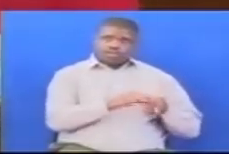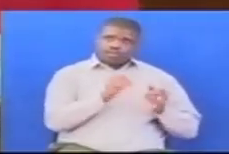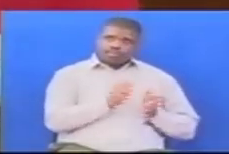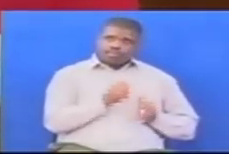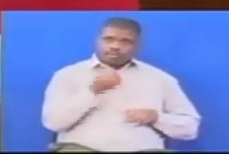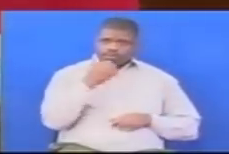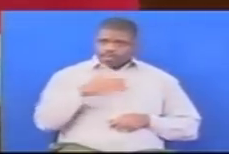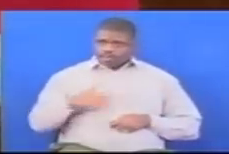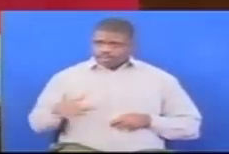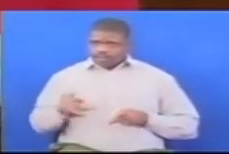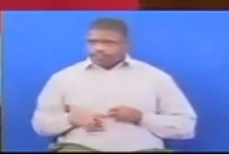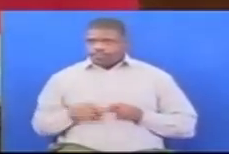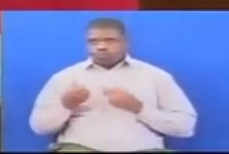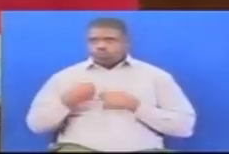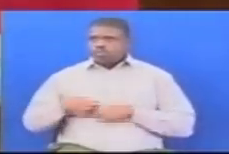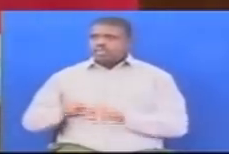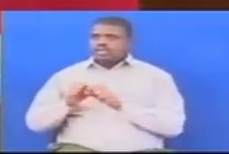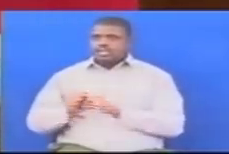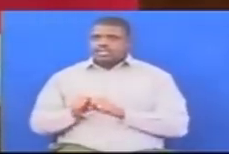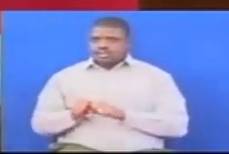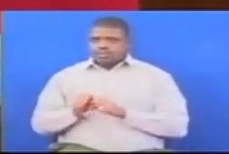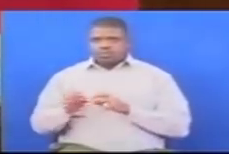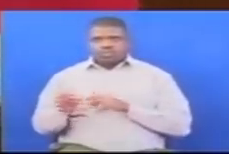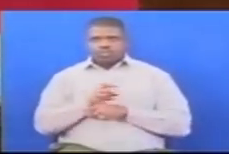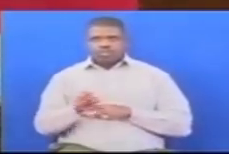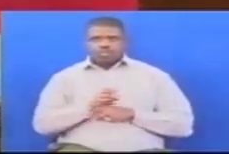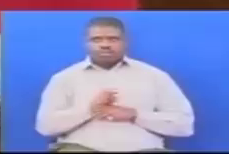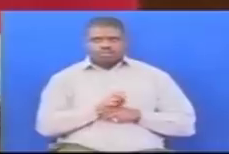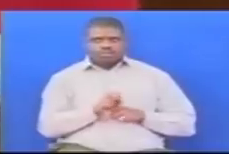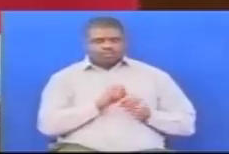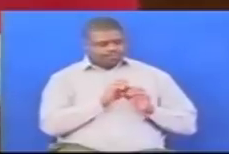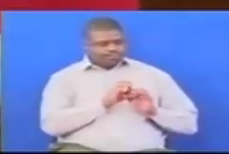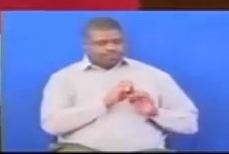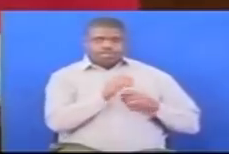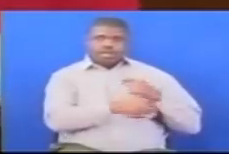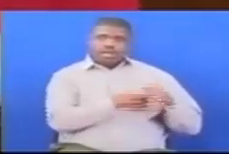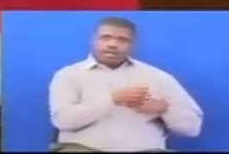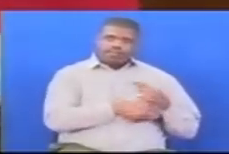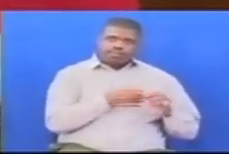ya maji kutekeleza na kusimamia miradi vizuri.